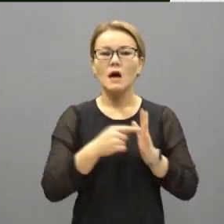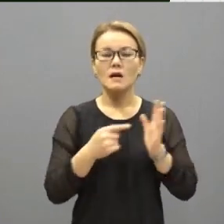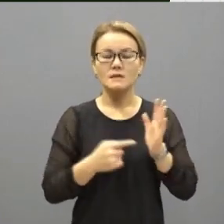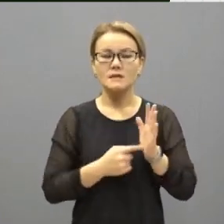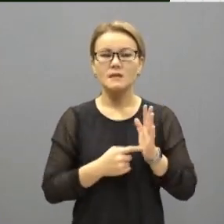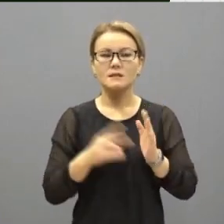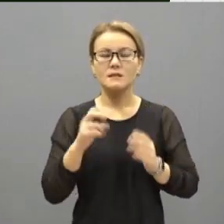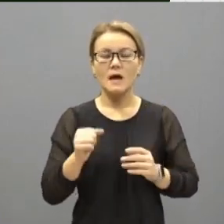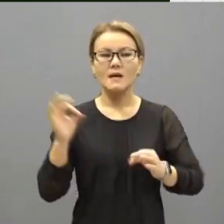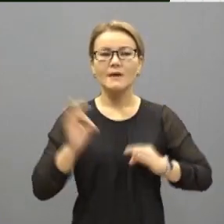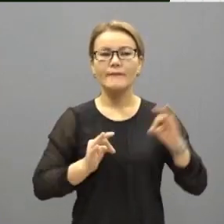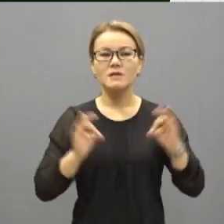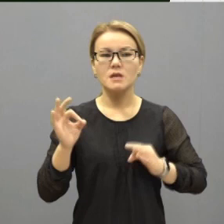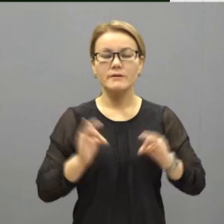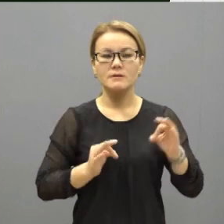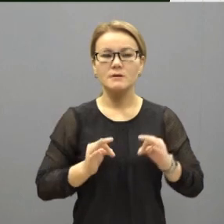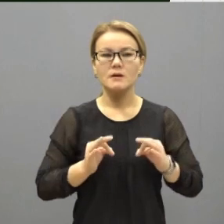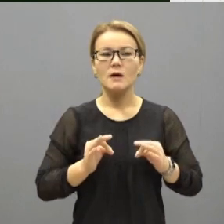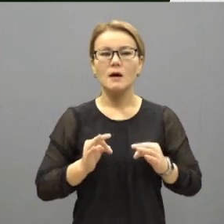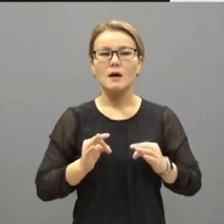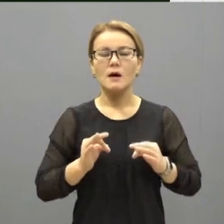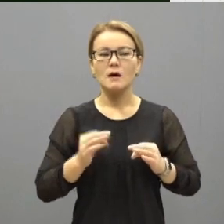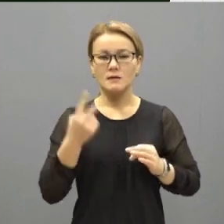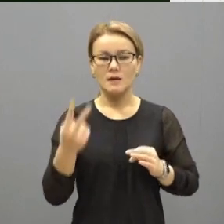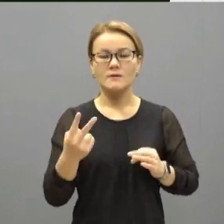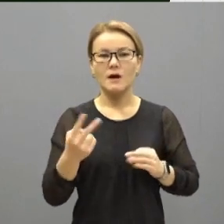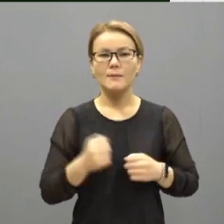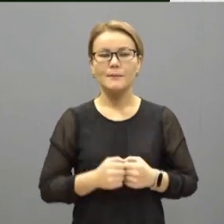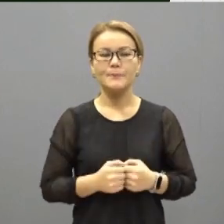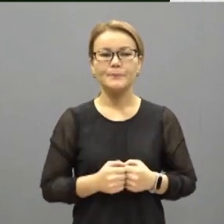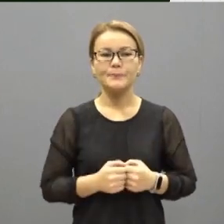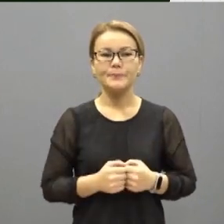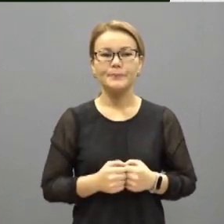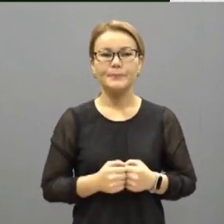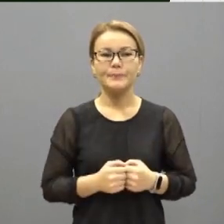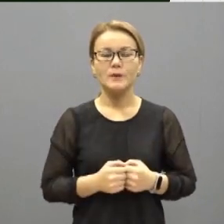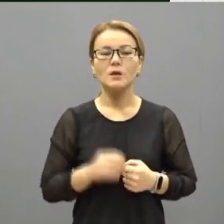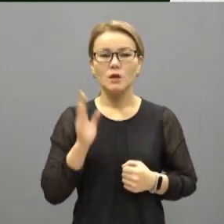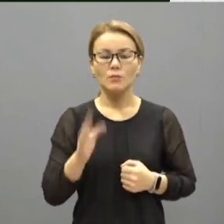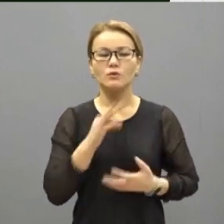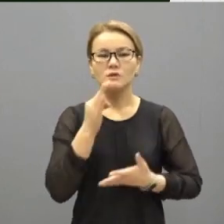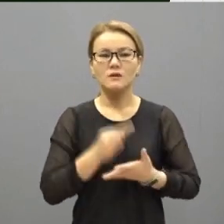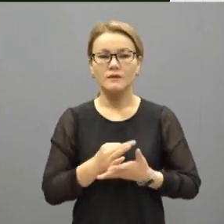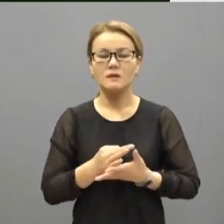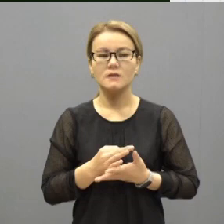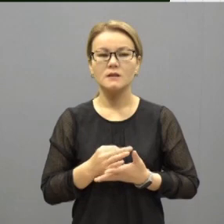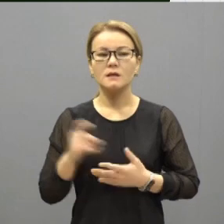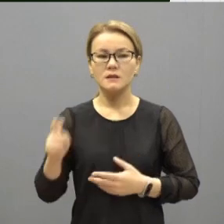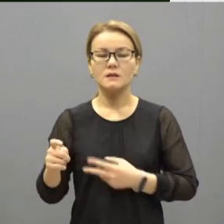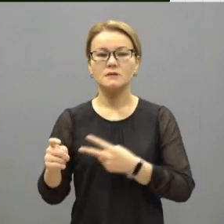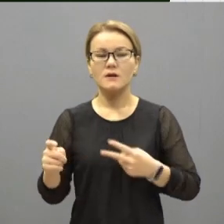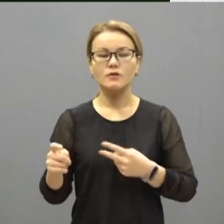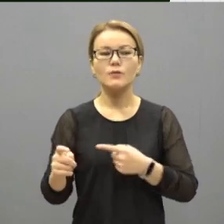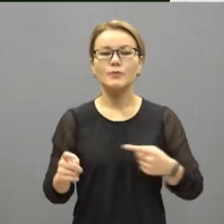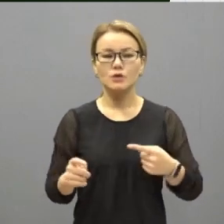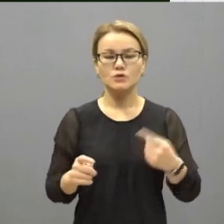на коэффициент при х, разделим все на 2 и получим ответ х